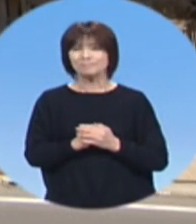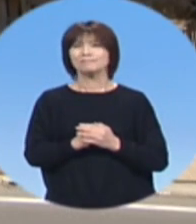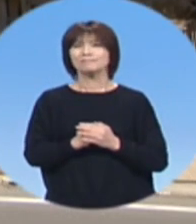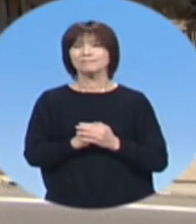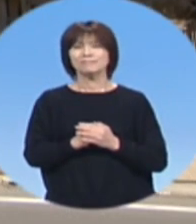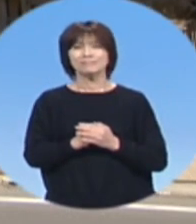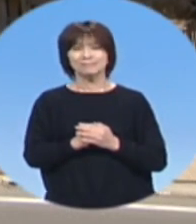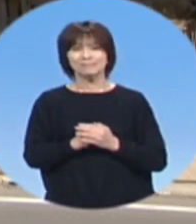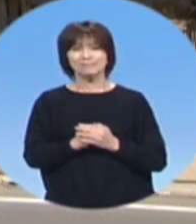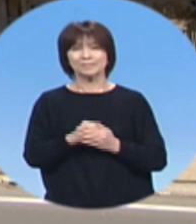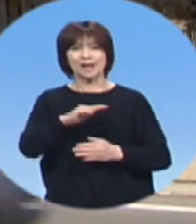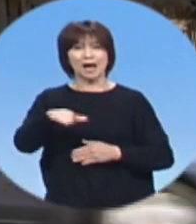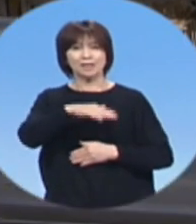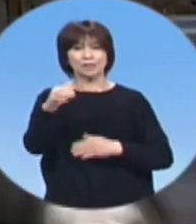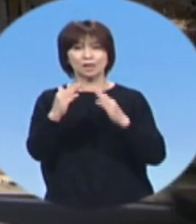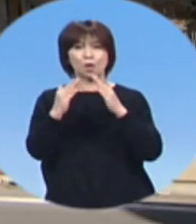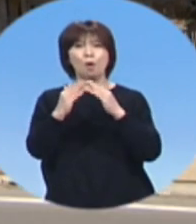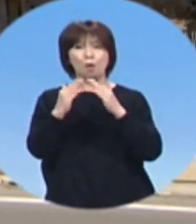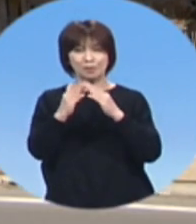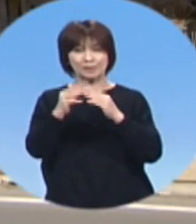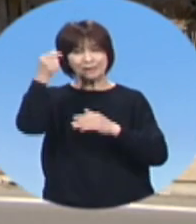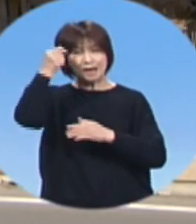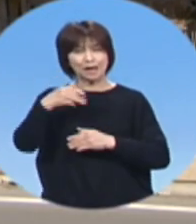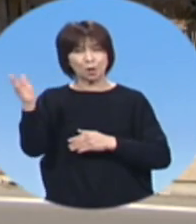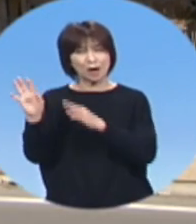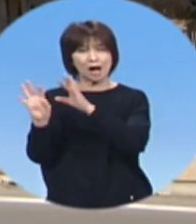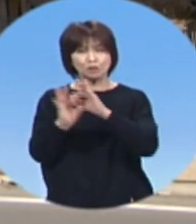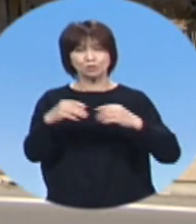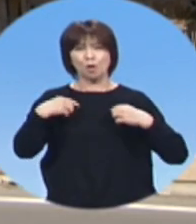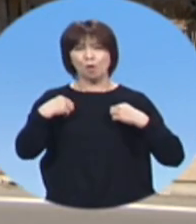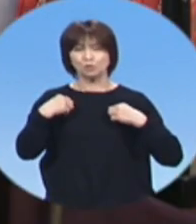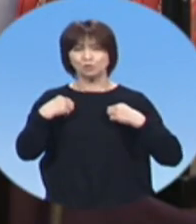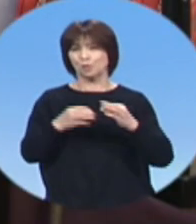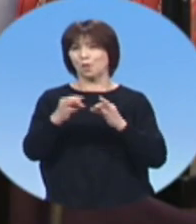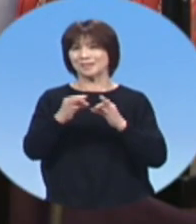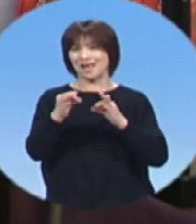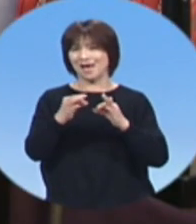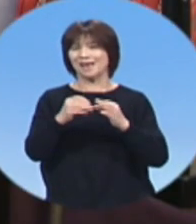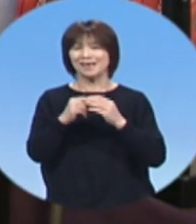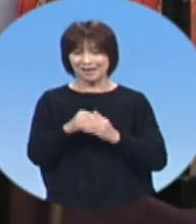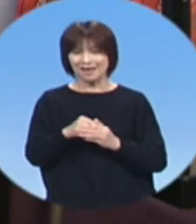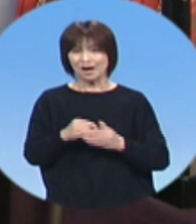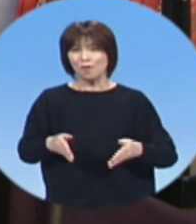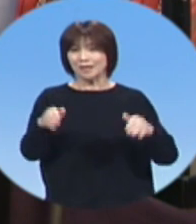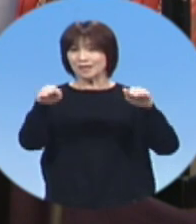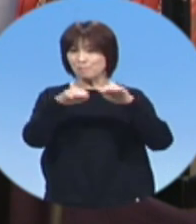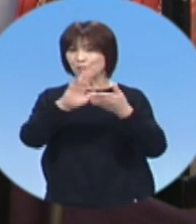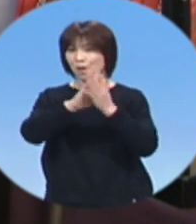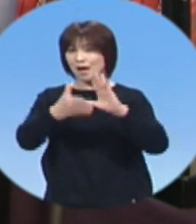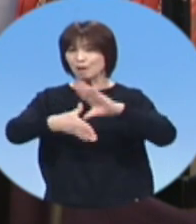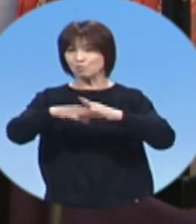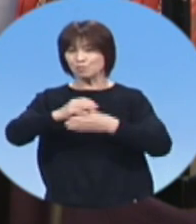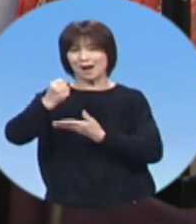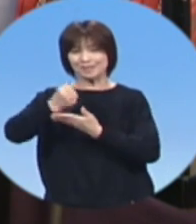。平塚さんのご自宅は江戸時代から続く呉服屋さん。ちなみにこの建物は県の